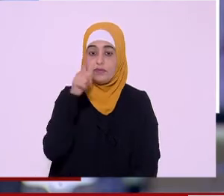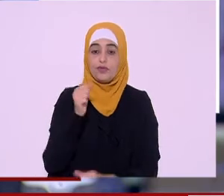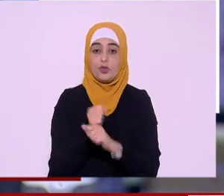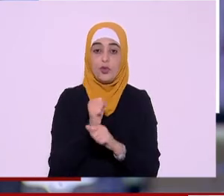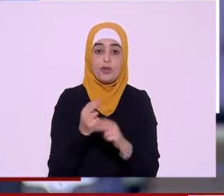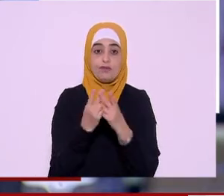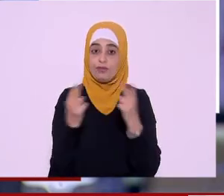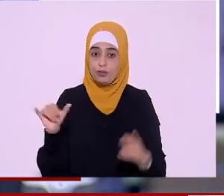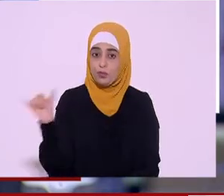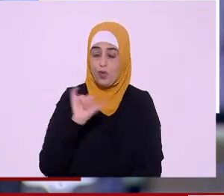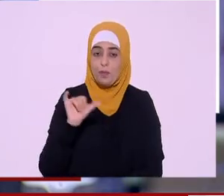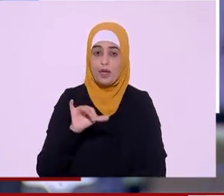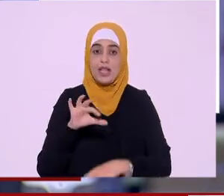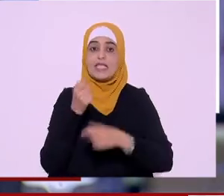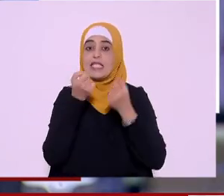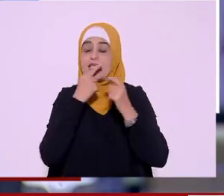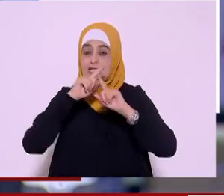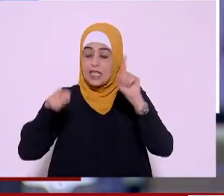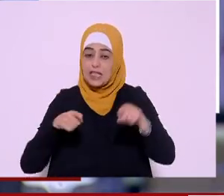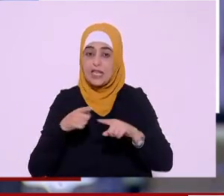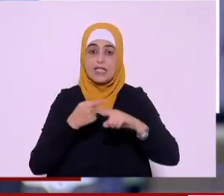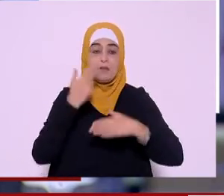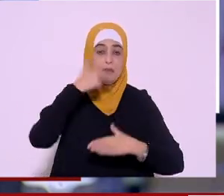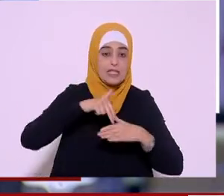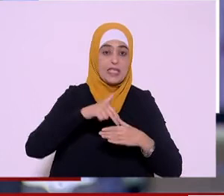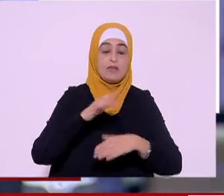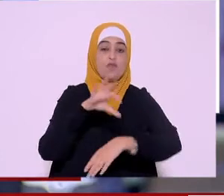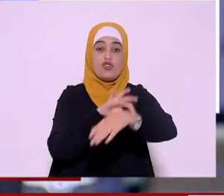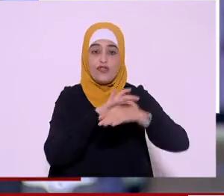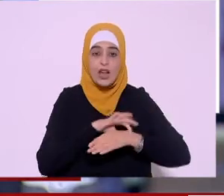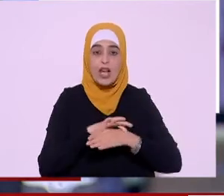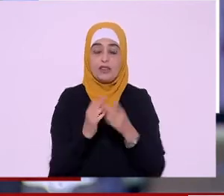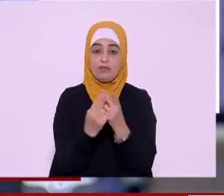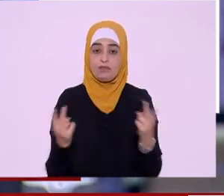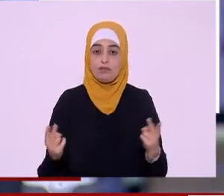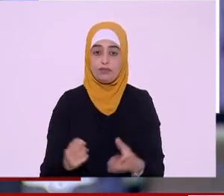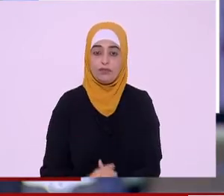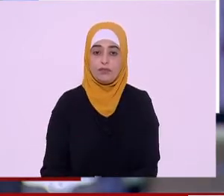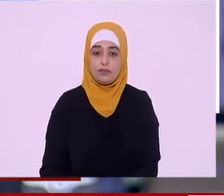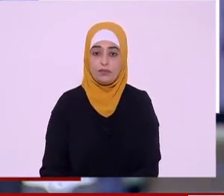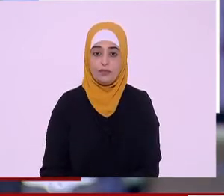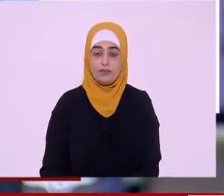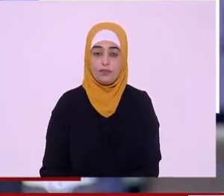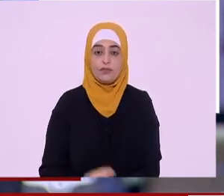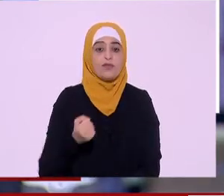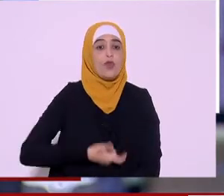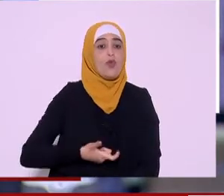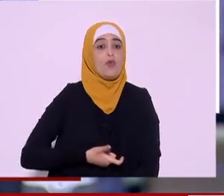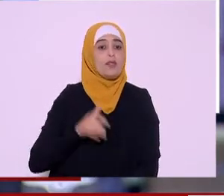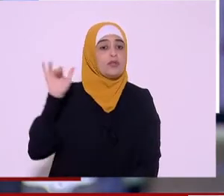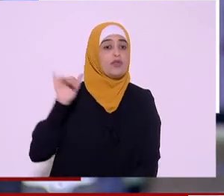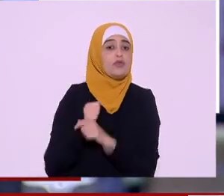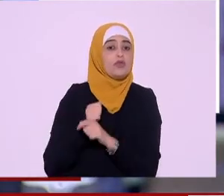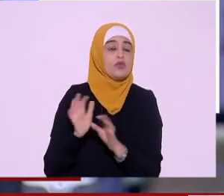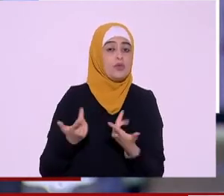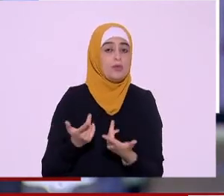قطاع الصيدليات، قطاع الوقود لغير ذلك، إضافة لقطاعات أخرى. كيف تتعامل الحكومة؟ أنا أعرف